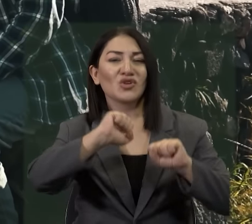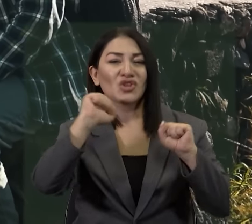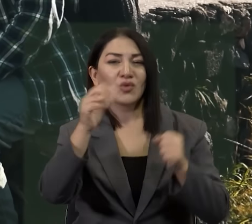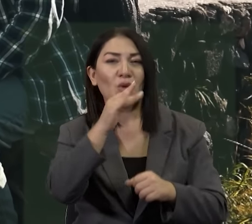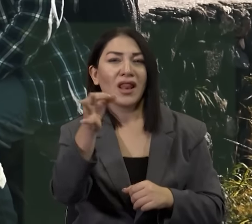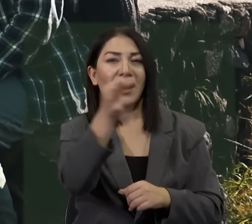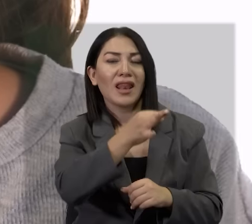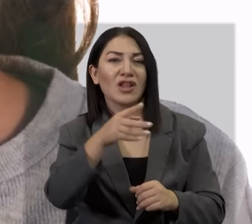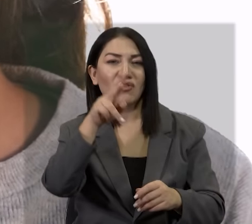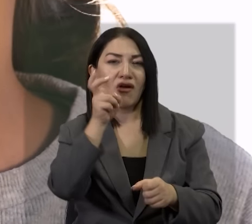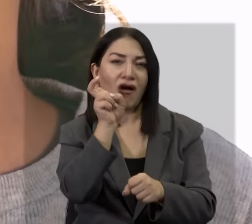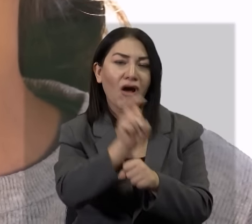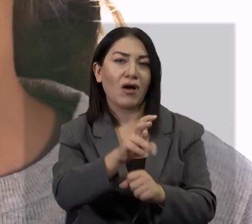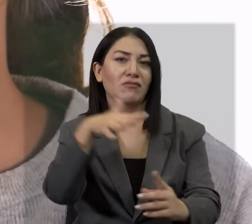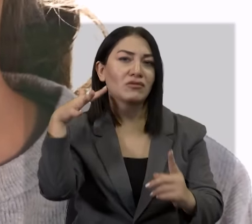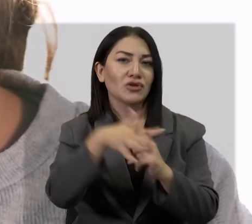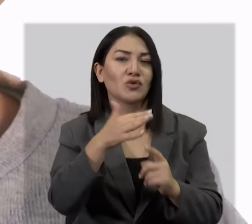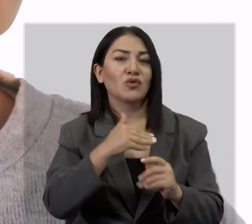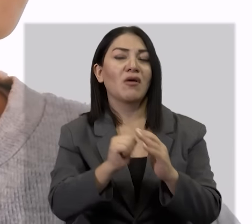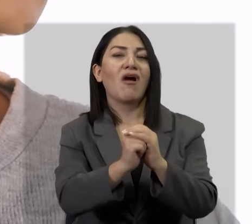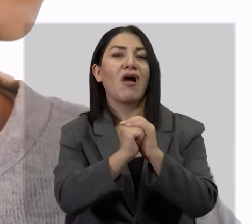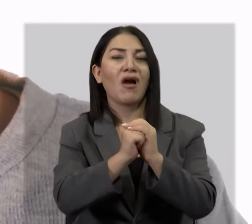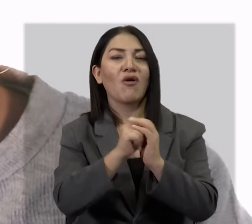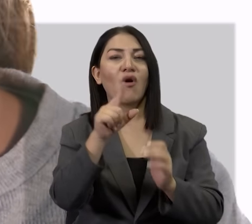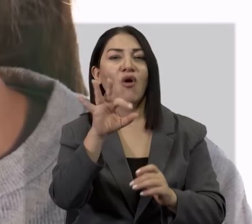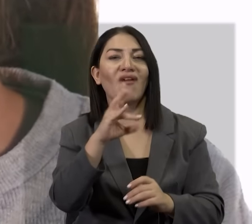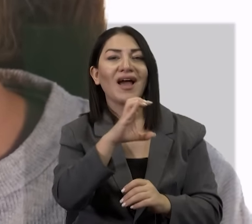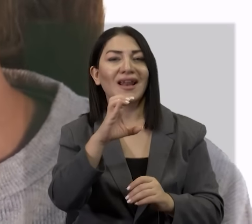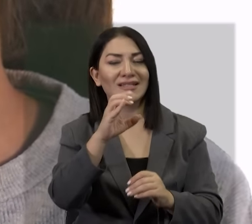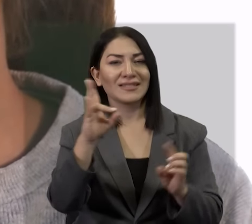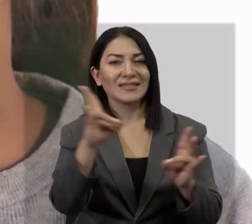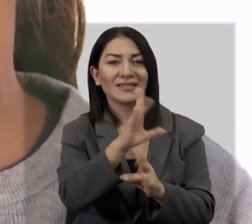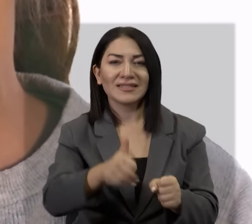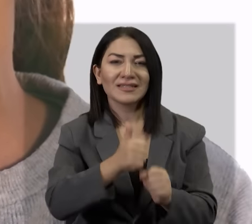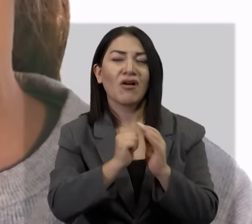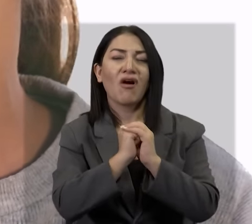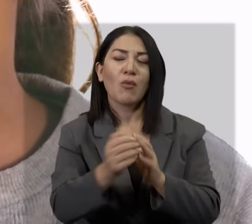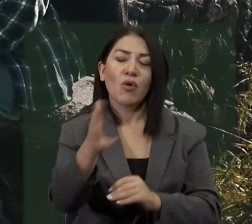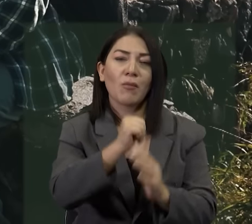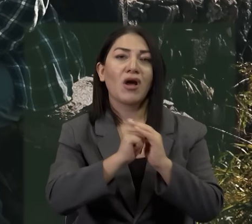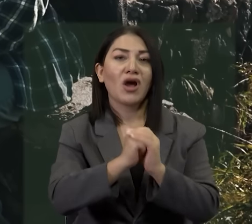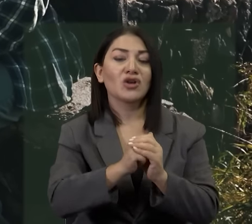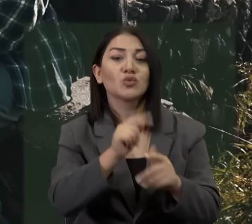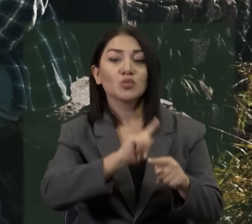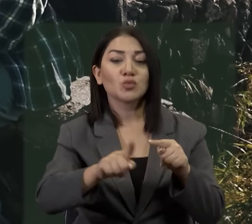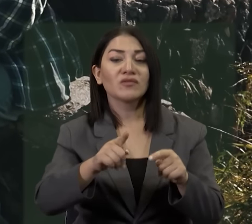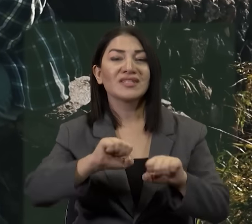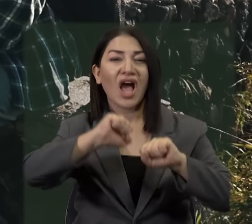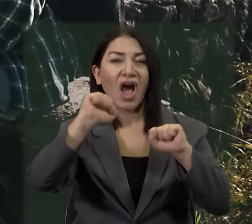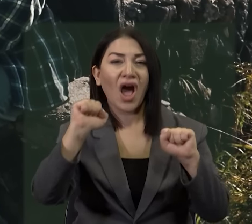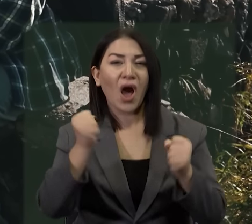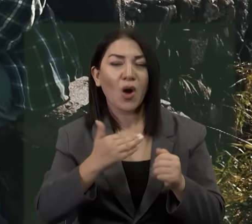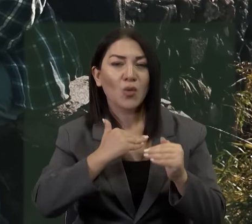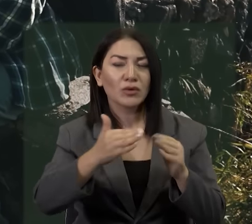փորձում է ներթափանցել կղզի։ Հովանես Վանահայրն էլ սկսում է աղոթել ու բոլորին կոչ անում միանալ իր աղոթքին։ Շատ չանցած ամբողջ